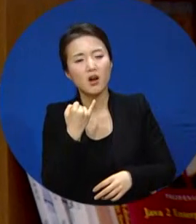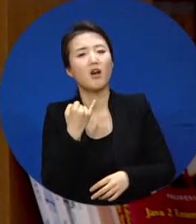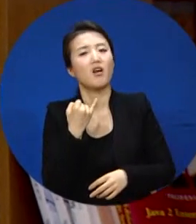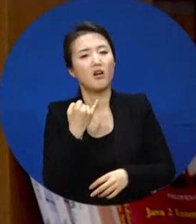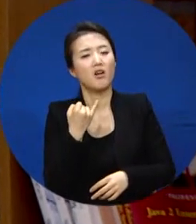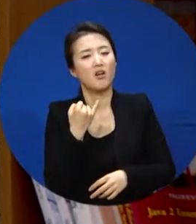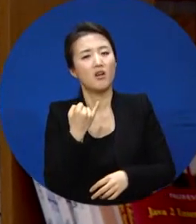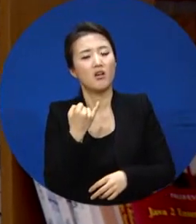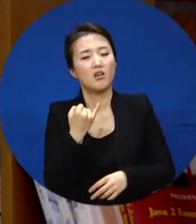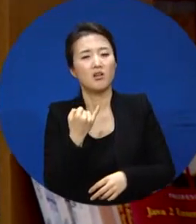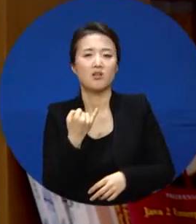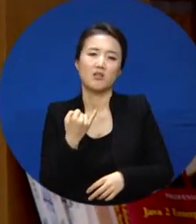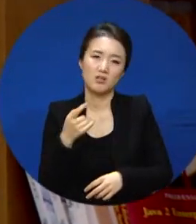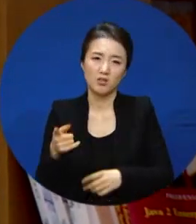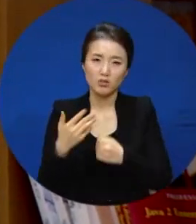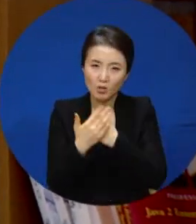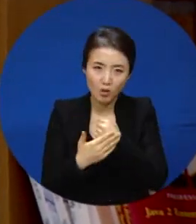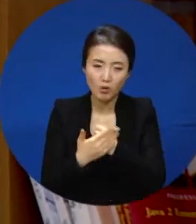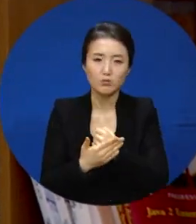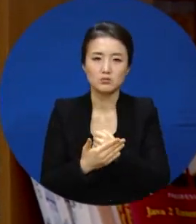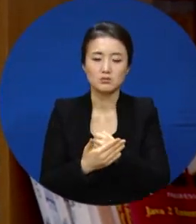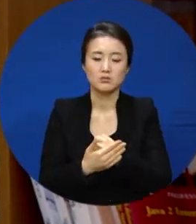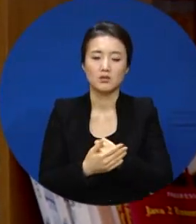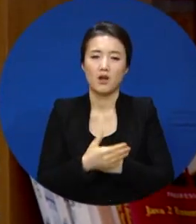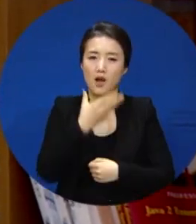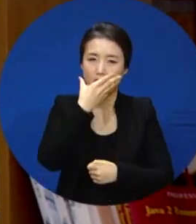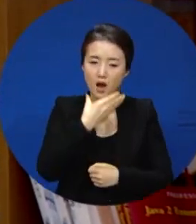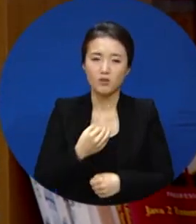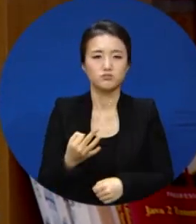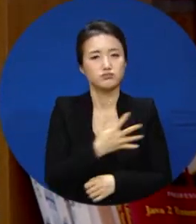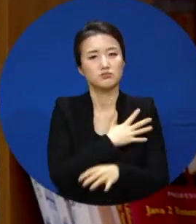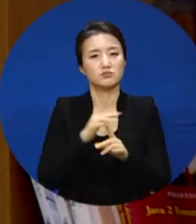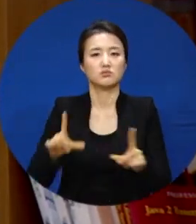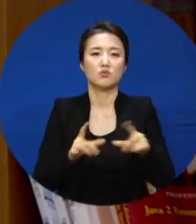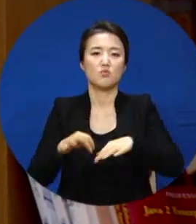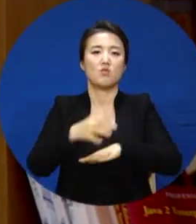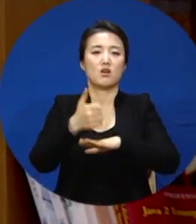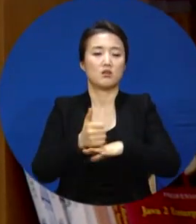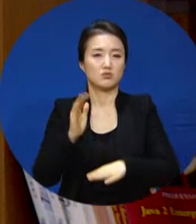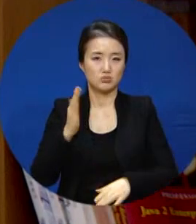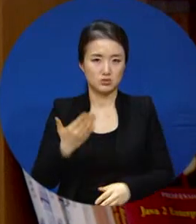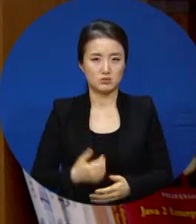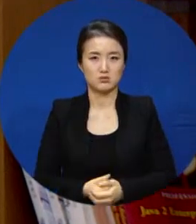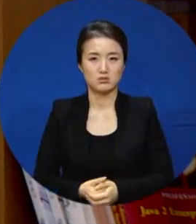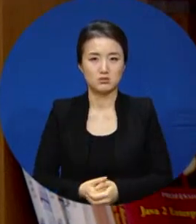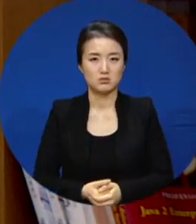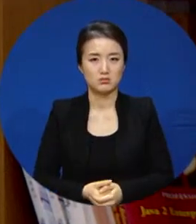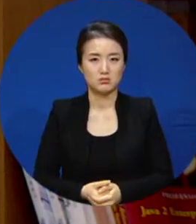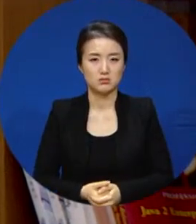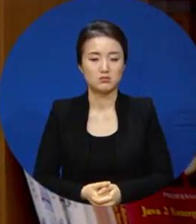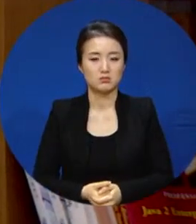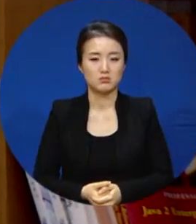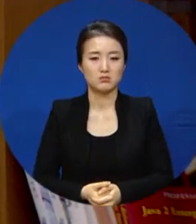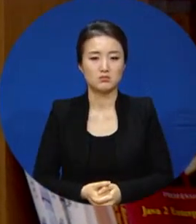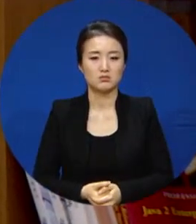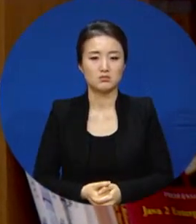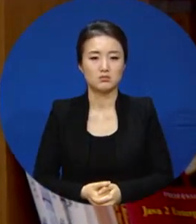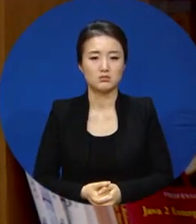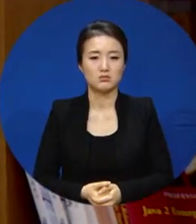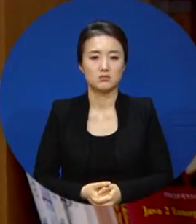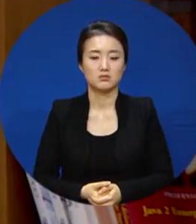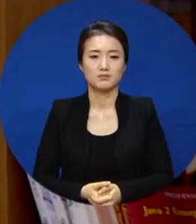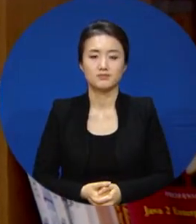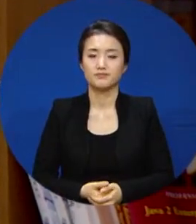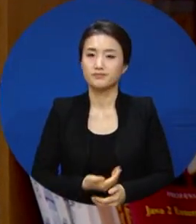얘기를 꼭 자녀 분들한테 전해 주십시오 라고 부탁을 드린 이유가 뭐냐면 여러분이나 저같이 이렇게 어른들은 살면서